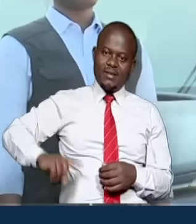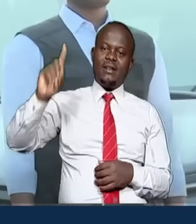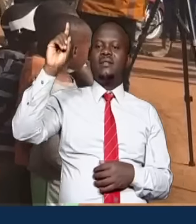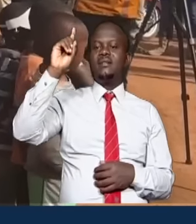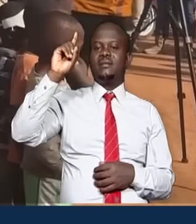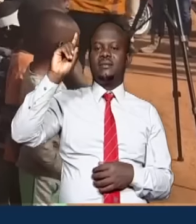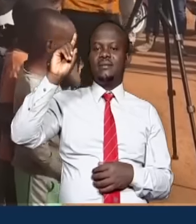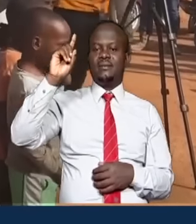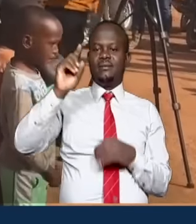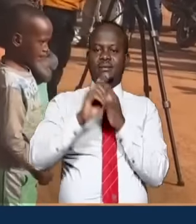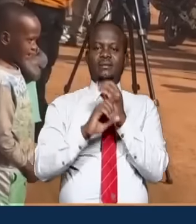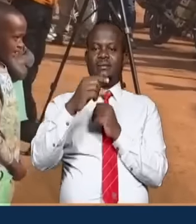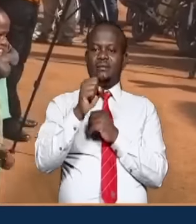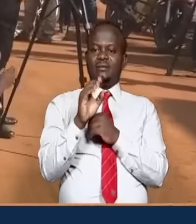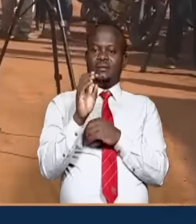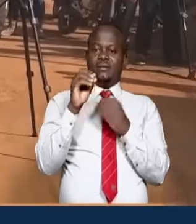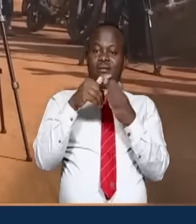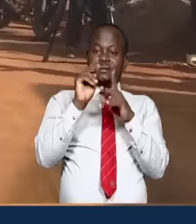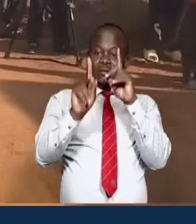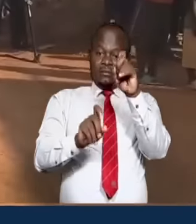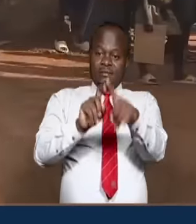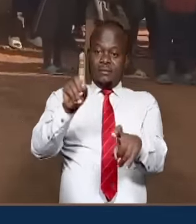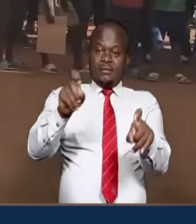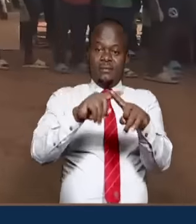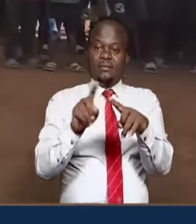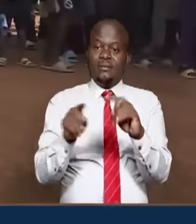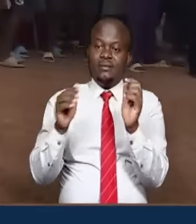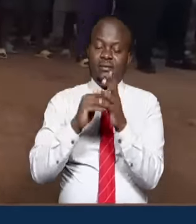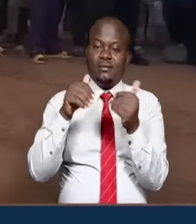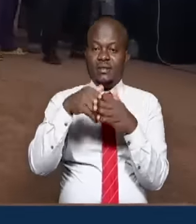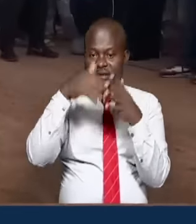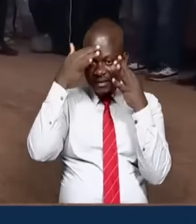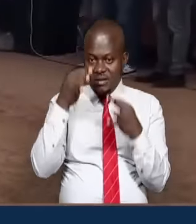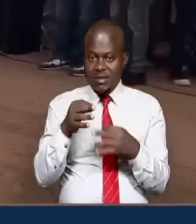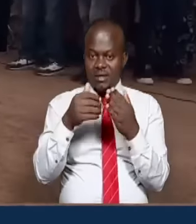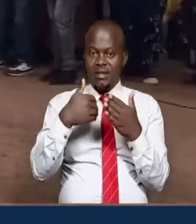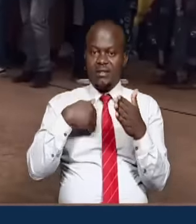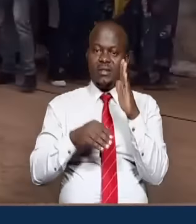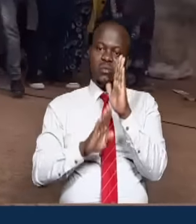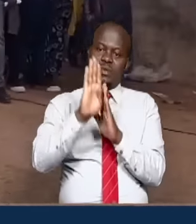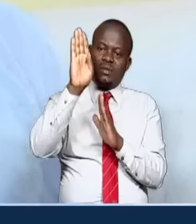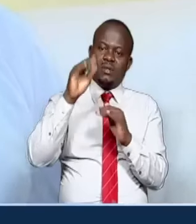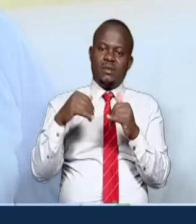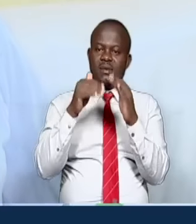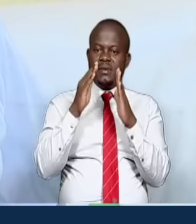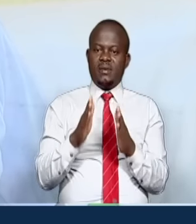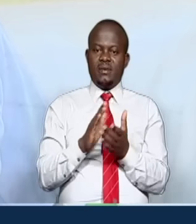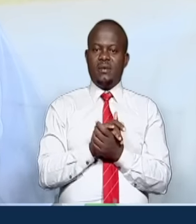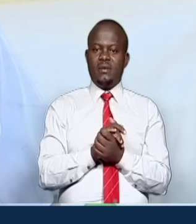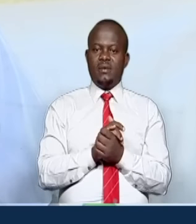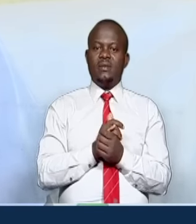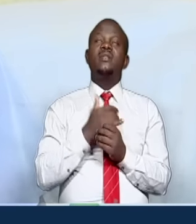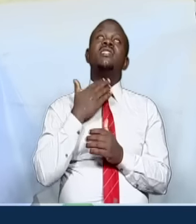barya baga haga. Mu karere ka Gasabo abaturage bamubajije ibibazo bitandukanye birimo n'ingamba afite mu guteza imbere imikino. Nagira ngo